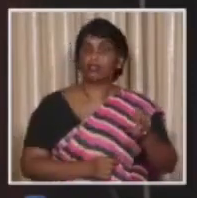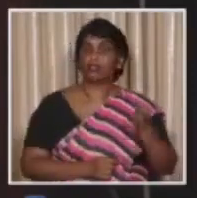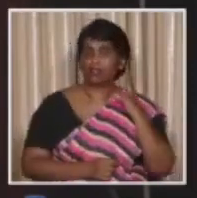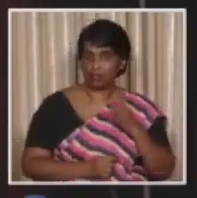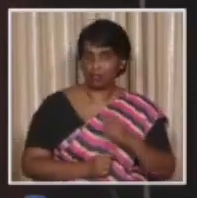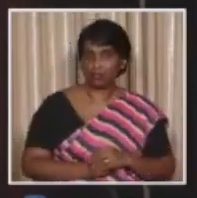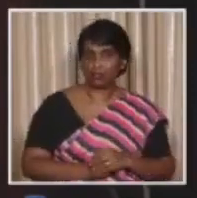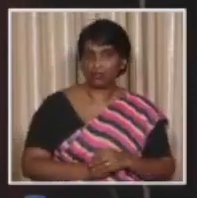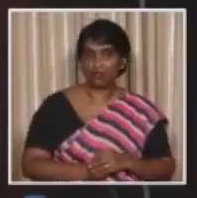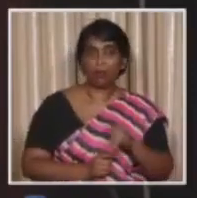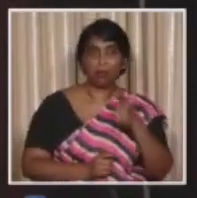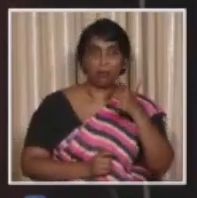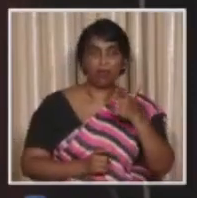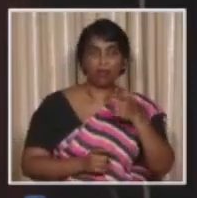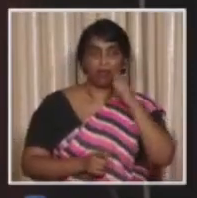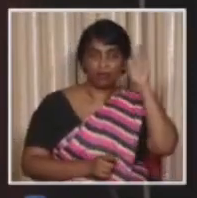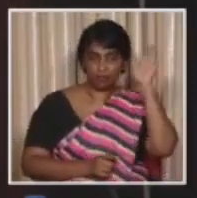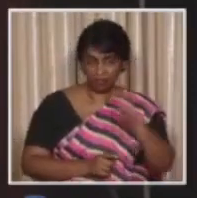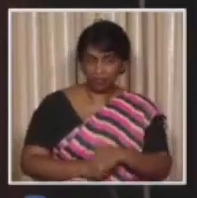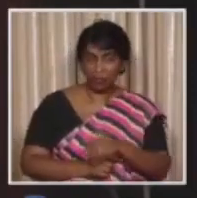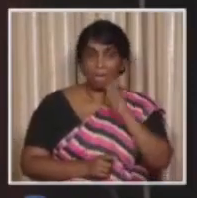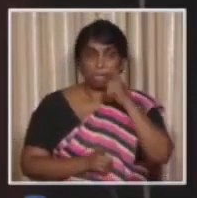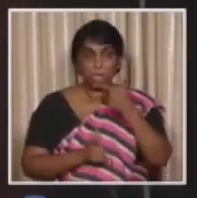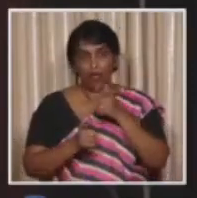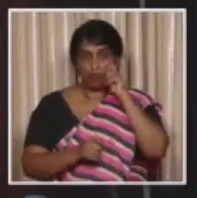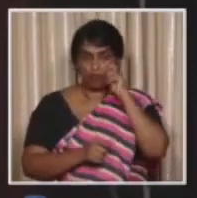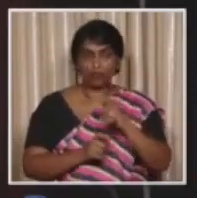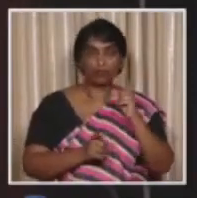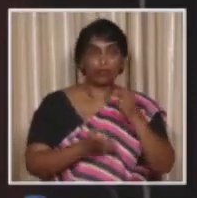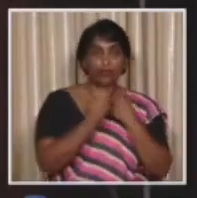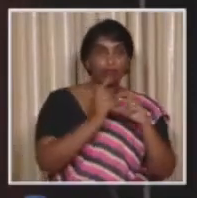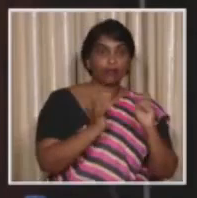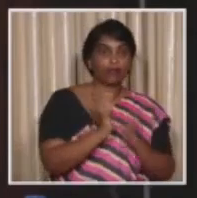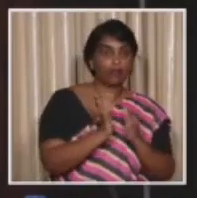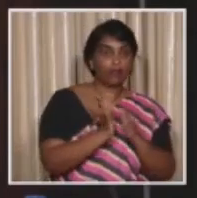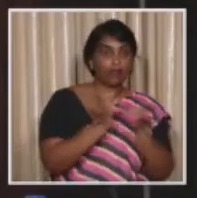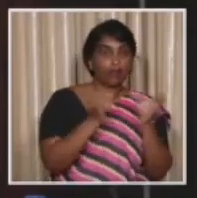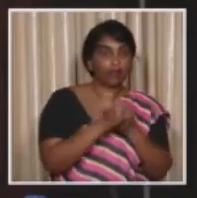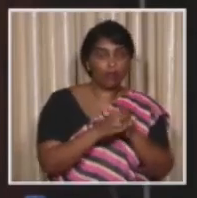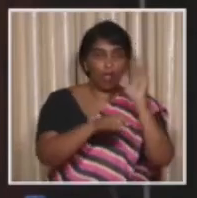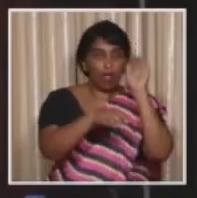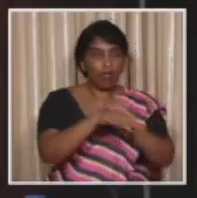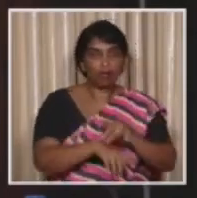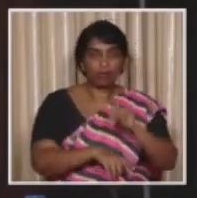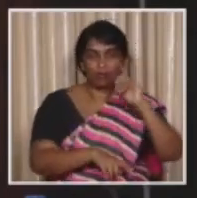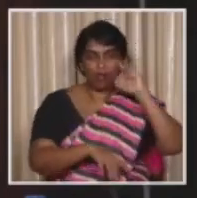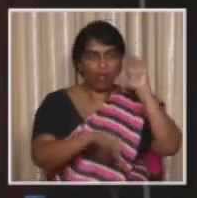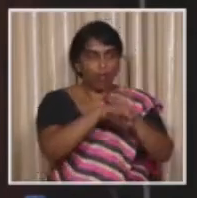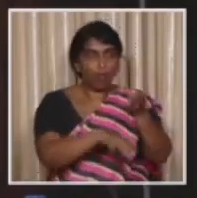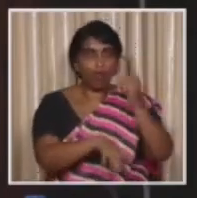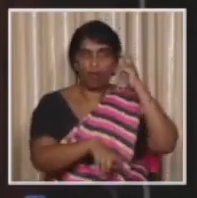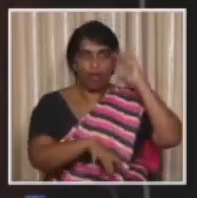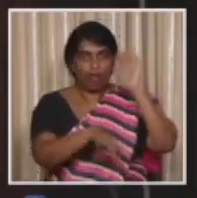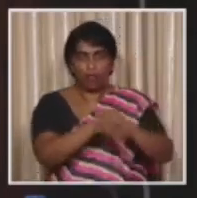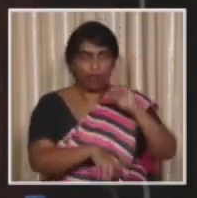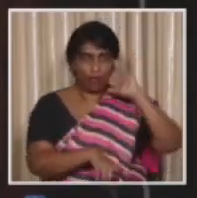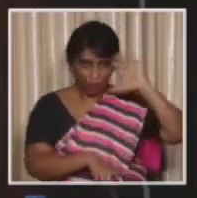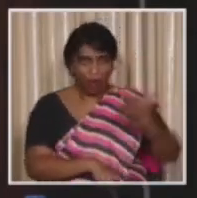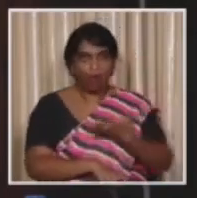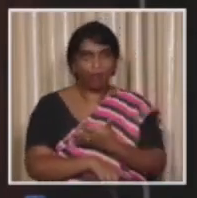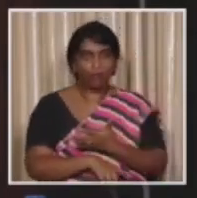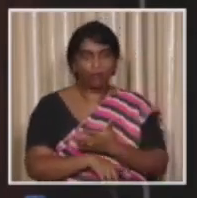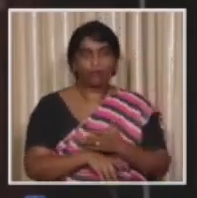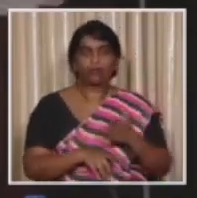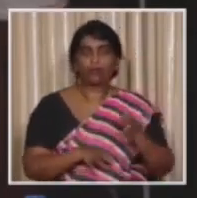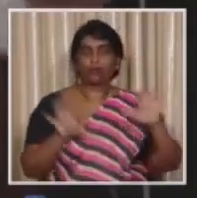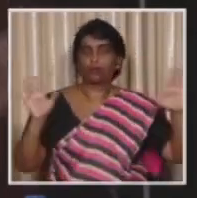කියලා මාළු අල්ලන්න මිනිස්සෙයි මේ පරීක්ෂණ කමිටුවේ ඉන්න 40 දෙනා අඳුර ගන්න තරම් මොලයක් නැද්ද මේ නිලධාරීන්ට මේ නිලධාරීන් යනකොට සයිරන්